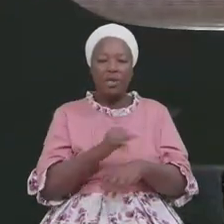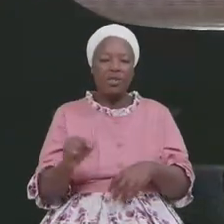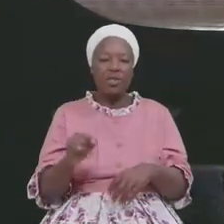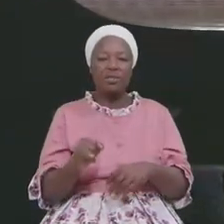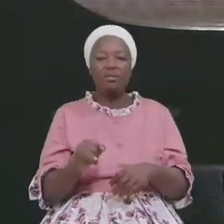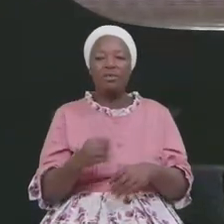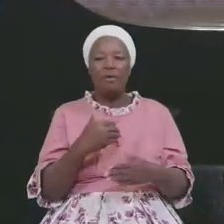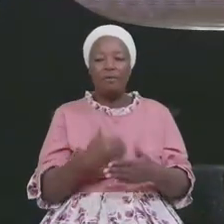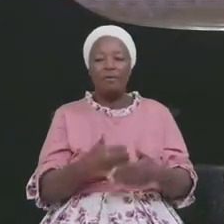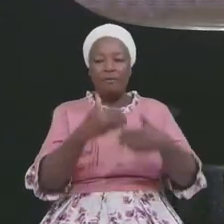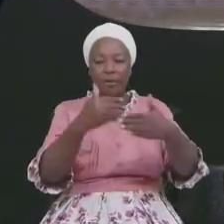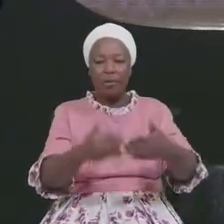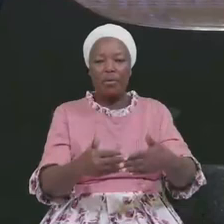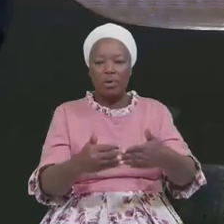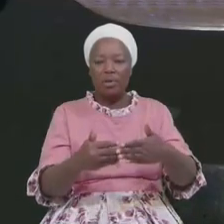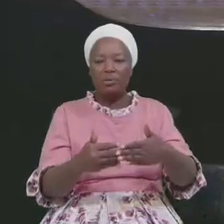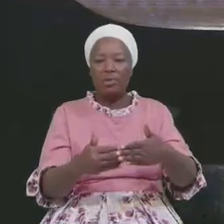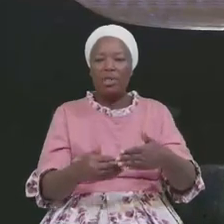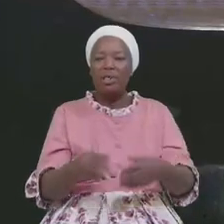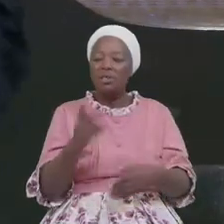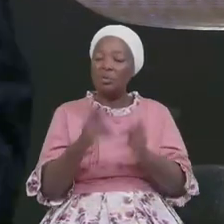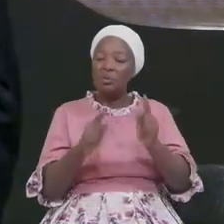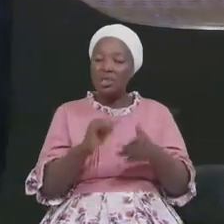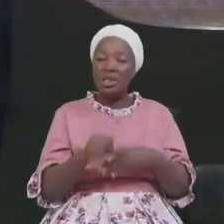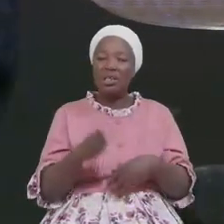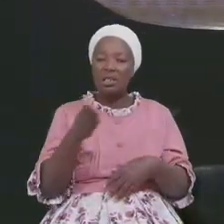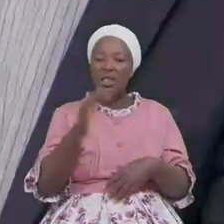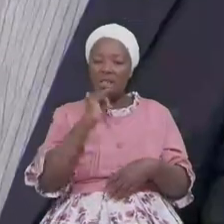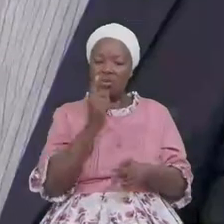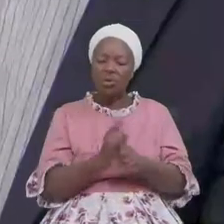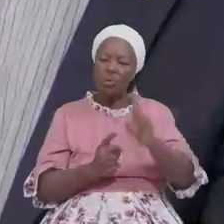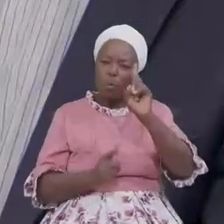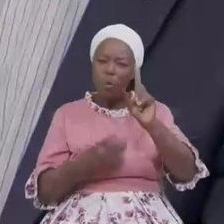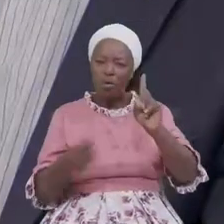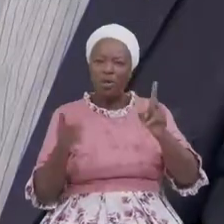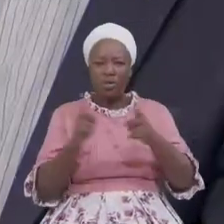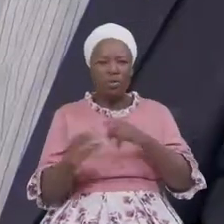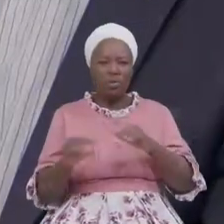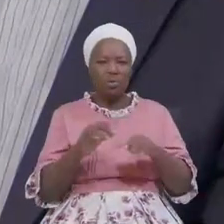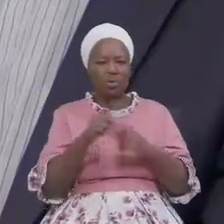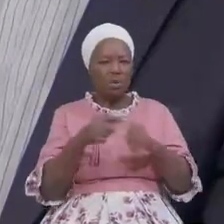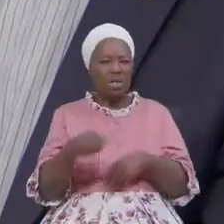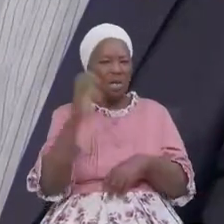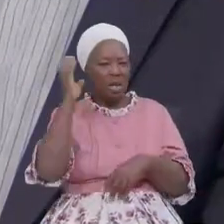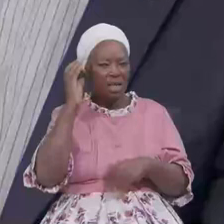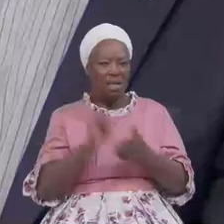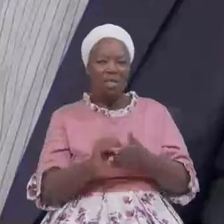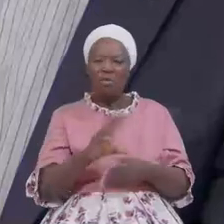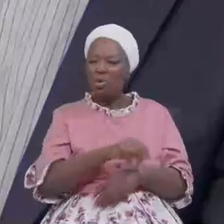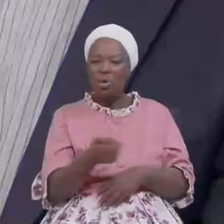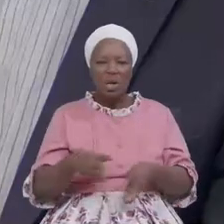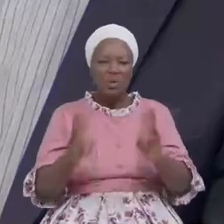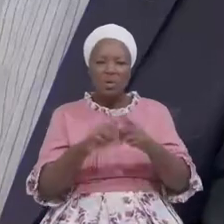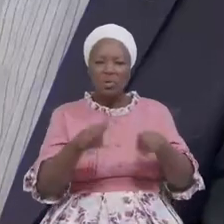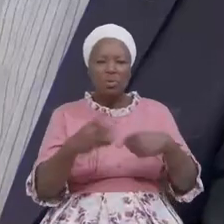disent, s'il y a une seule chose à faire, quand ils ont entendu, ils disent, il n'y a pas un autre moyen, il n'y a pas une